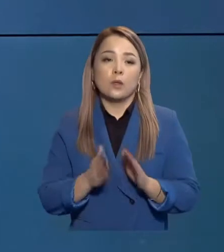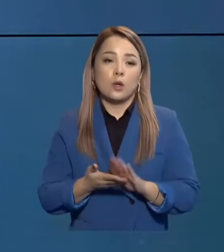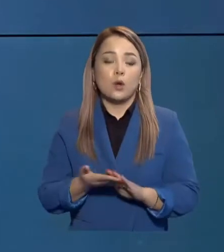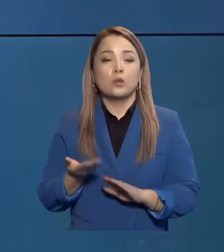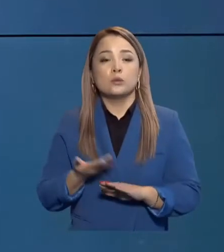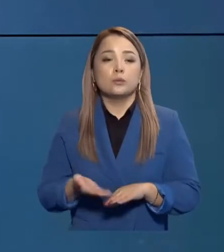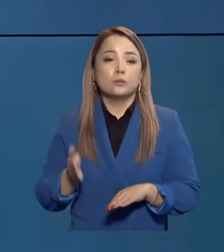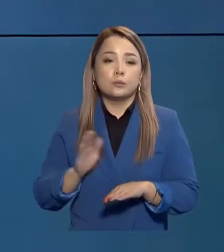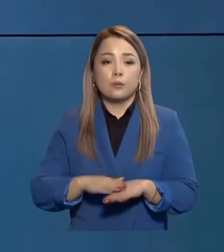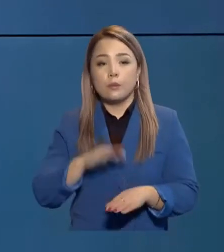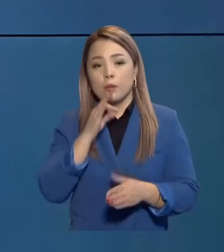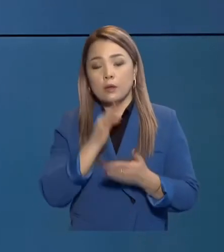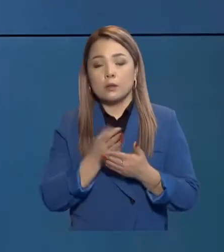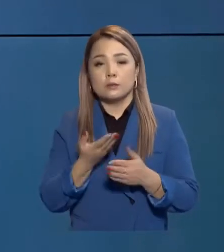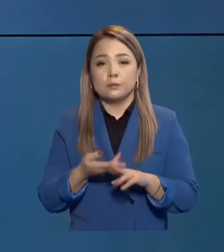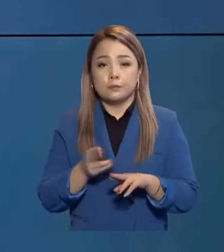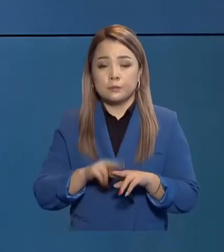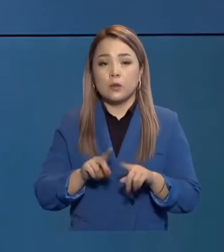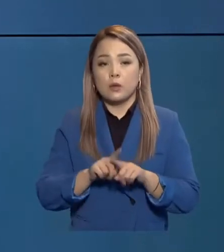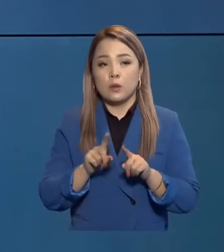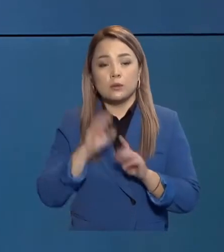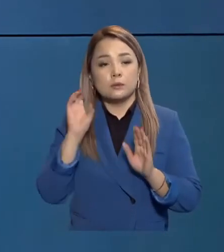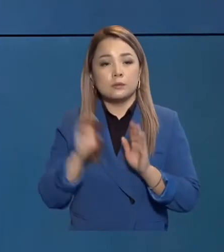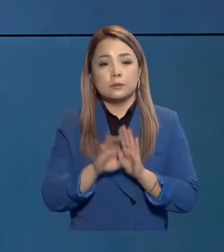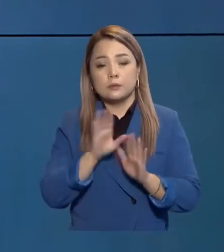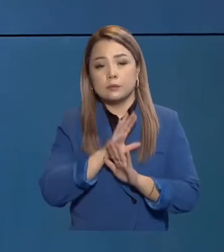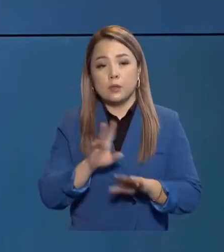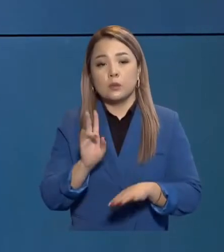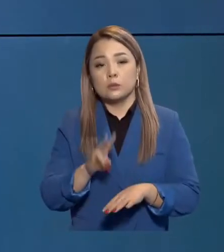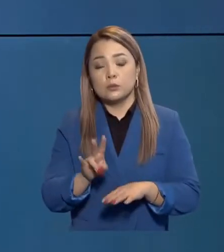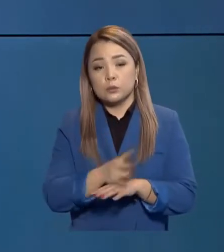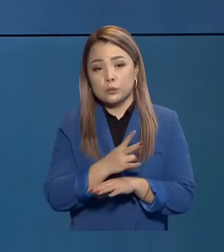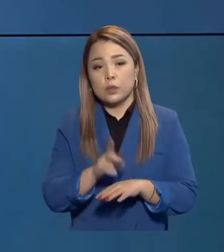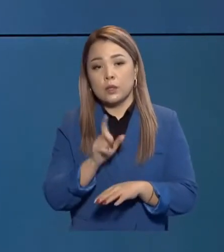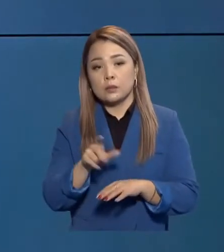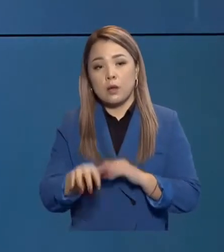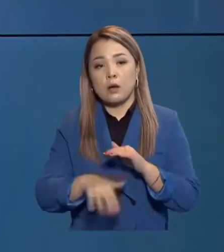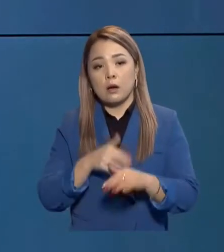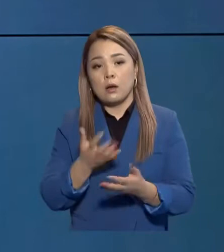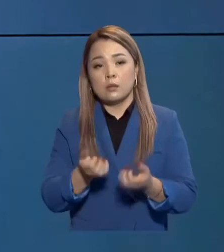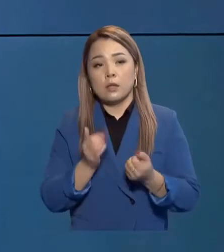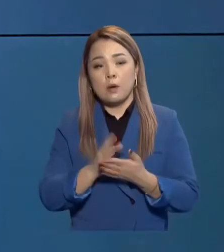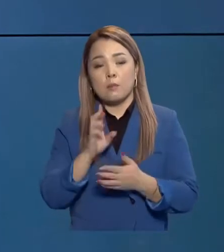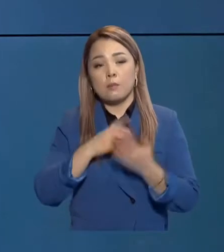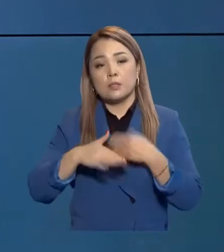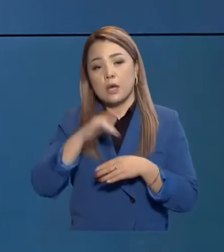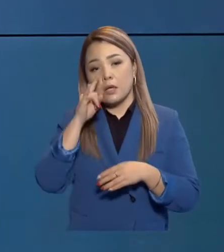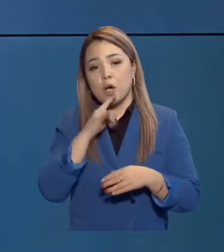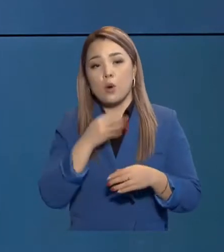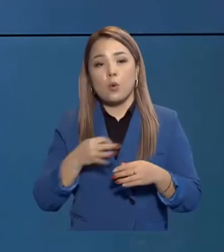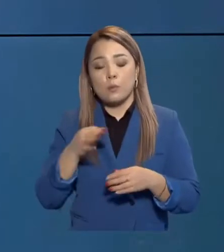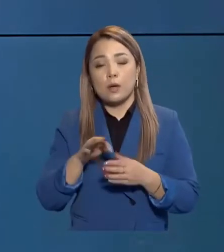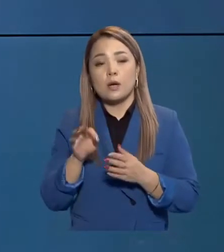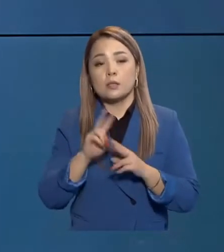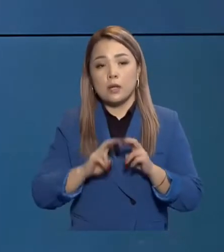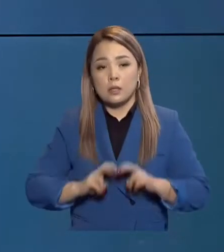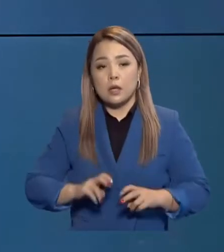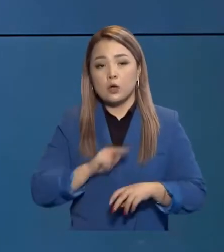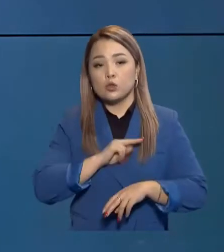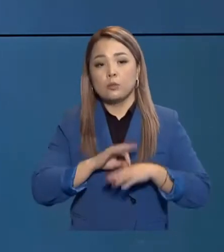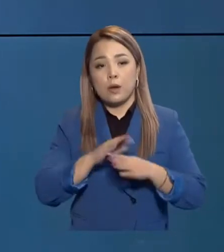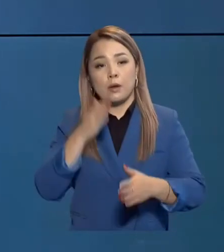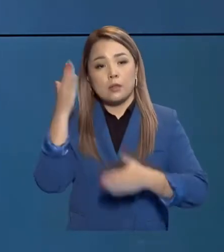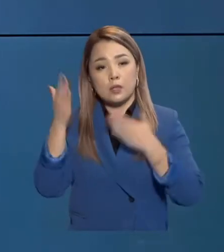Жалғастырамыз. Төтенше жағдай талаптарын пысқырмай жеті қараңғы түнде адамдарды қабылдағандар бар. Батыс Қазақстан облысында рейд өткен болатын.